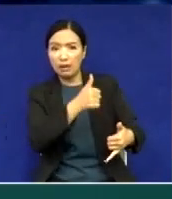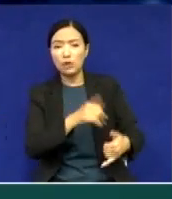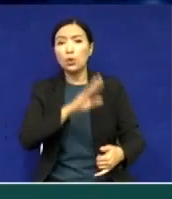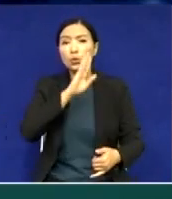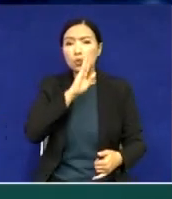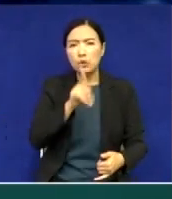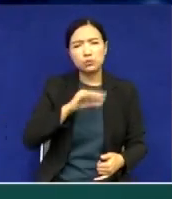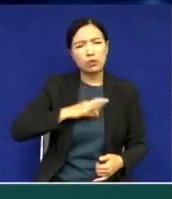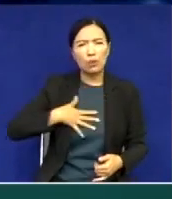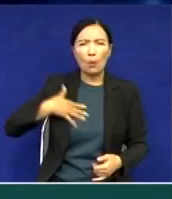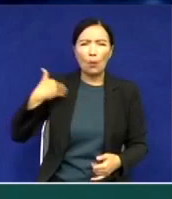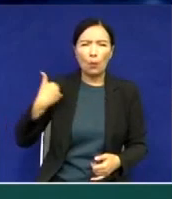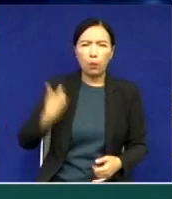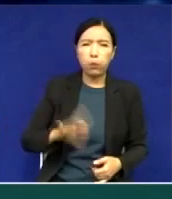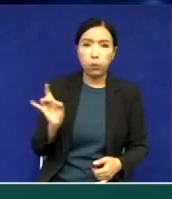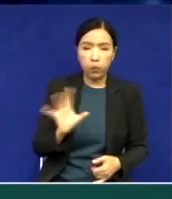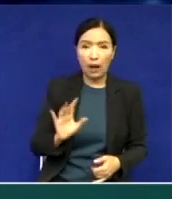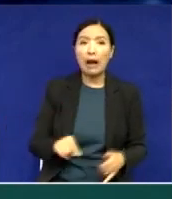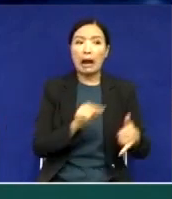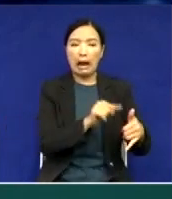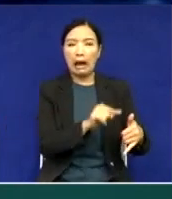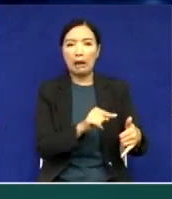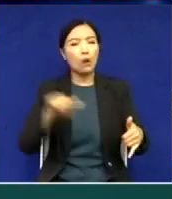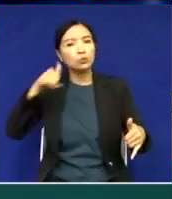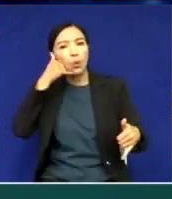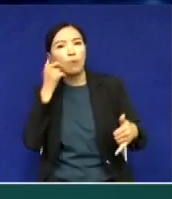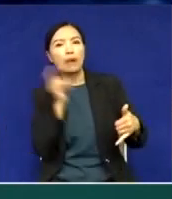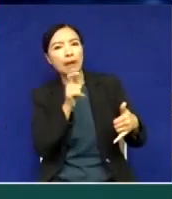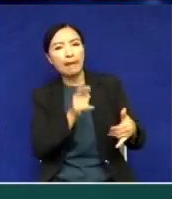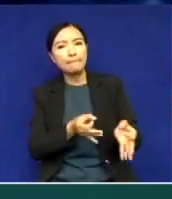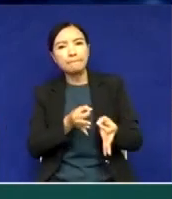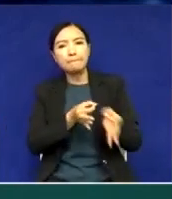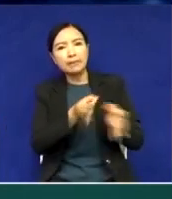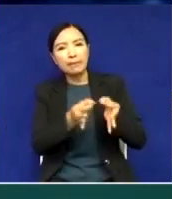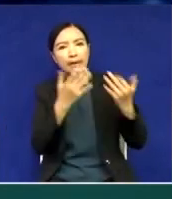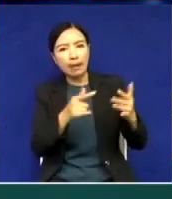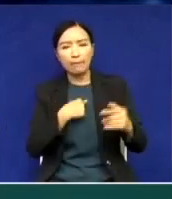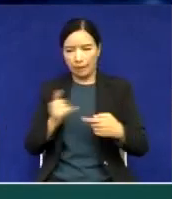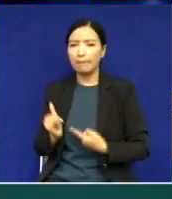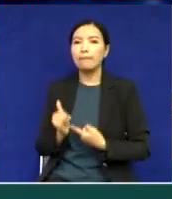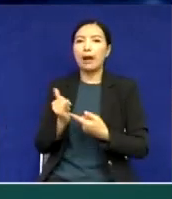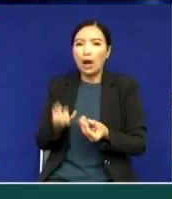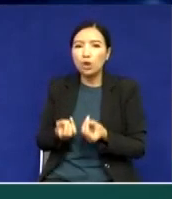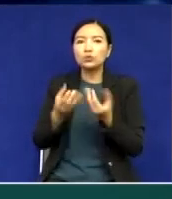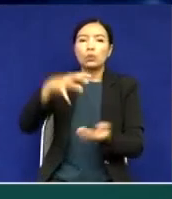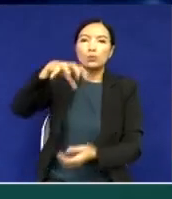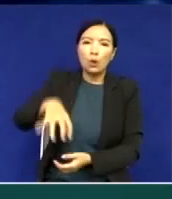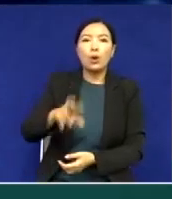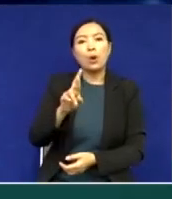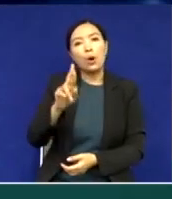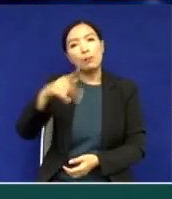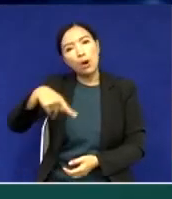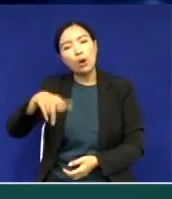ากขึ้นนะครับก็มีระบบส่งต่อตั้งแต่โรงพยาบาลรพสตจนถึงโรงพยาบาลชุมชนโรงพยาบาลจังหวัดแล้วก็โรงพยาบาลจิตเวชที่รับผิดช